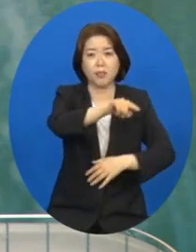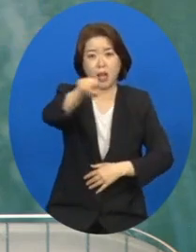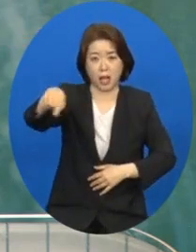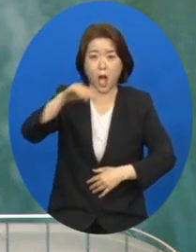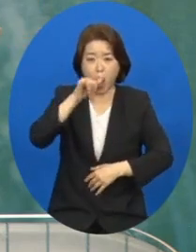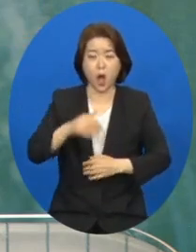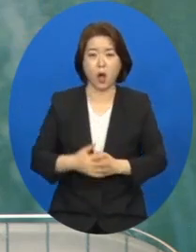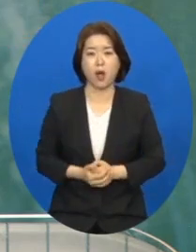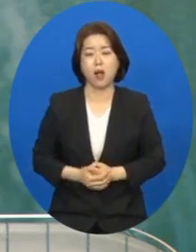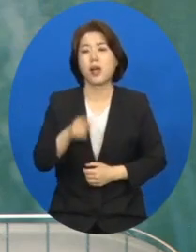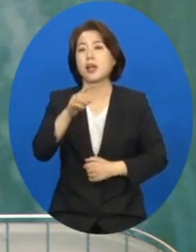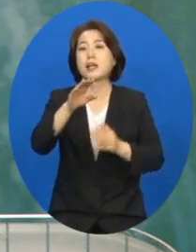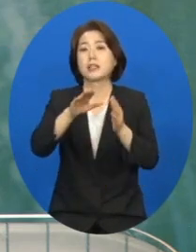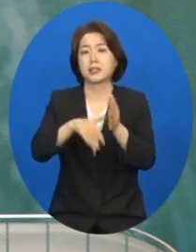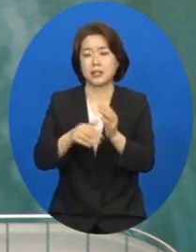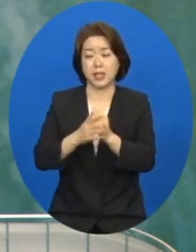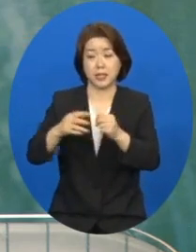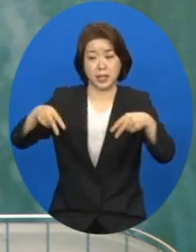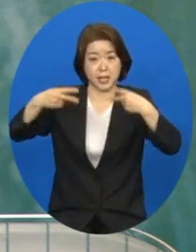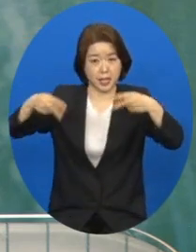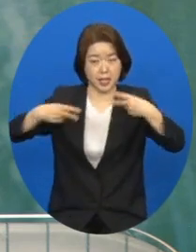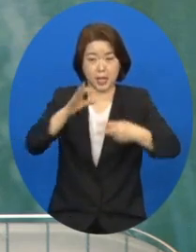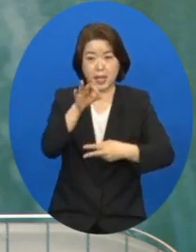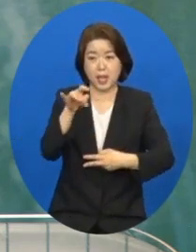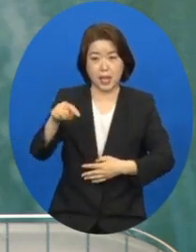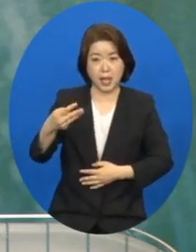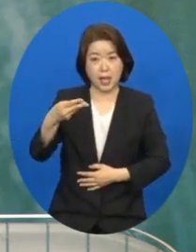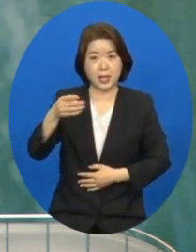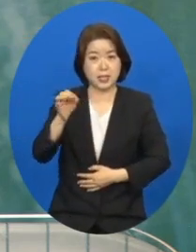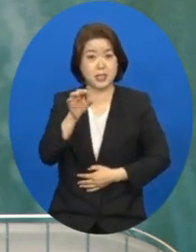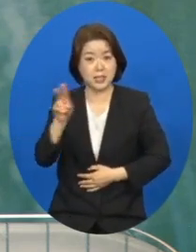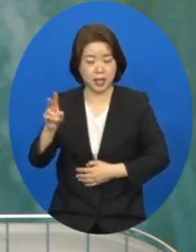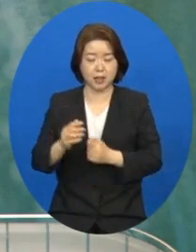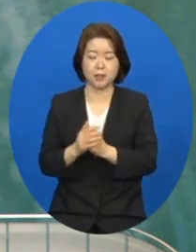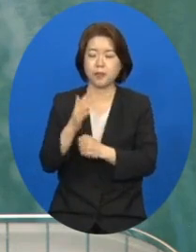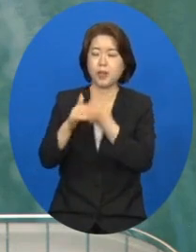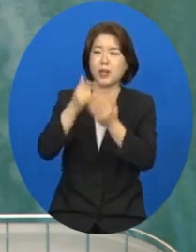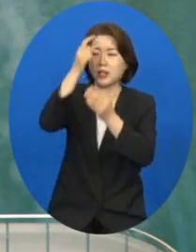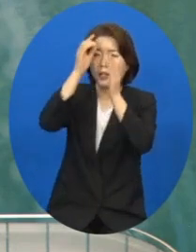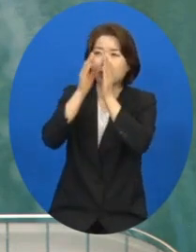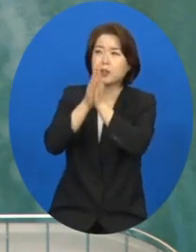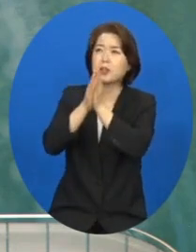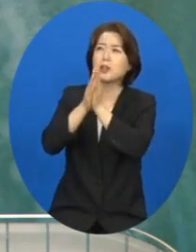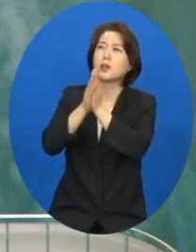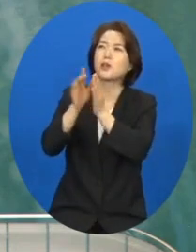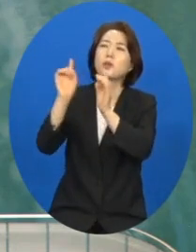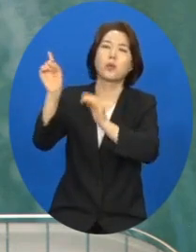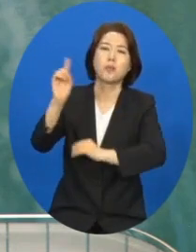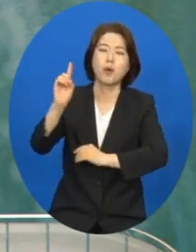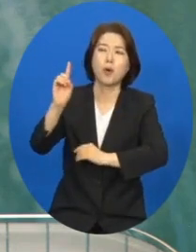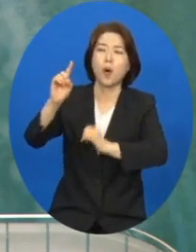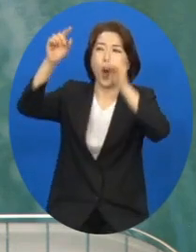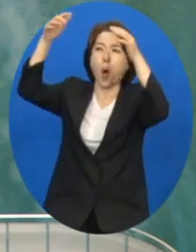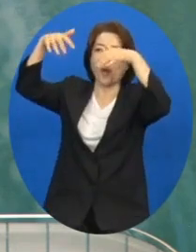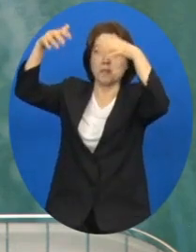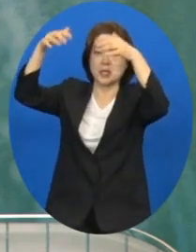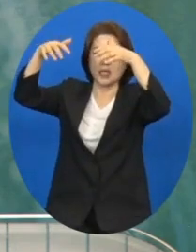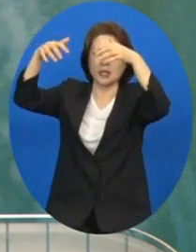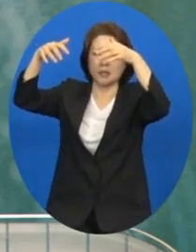그때 엘리야가 하나님 앞에 비를 내려달라는 기도를 합니다. 갈멜산